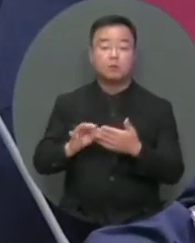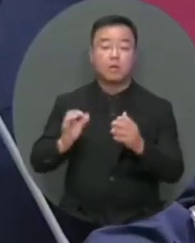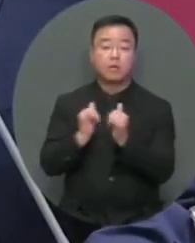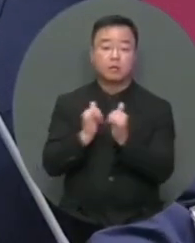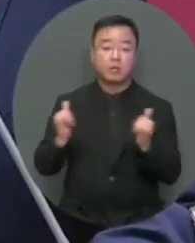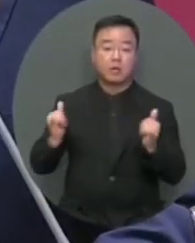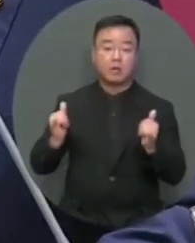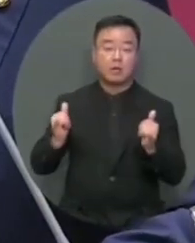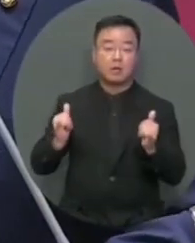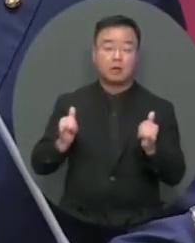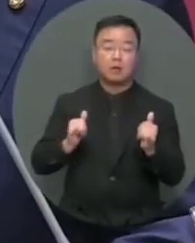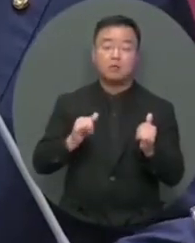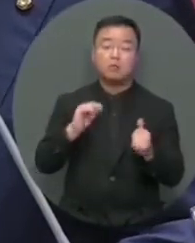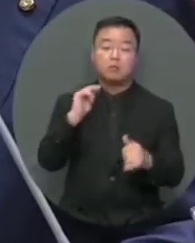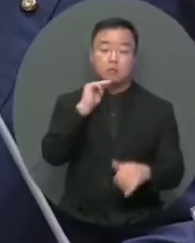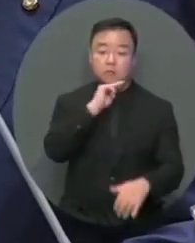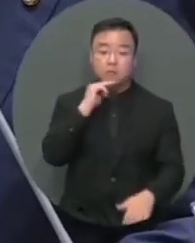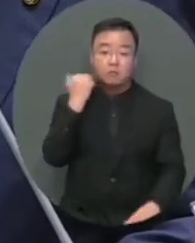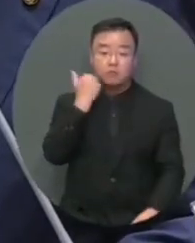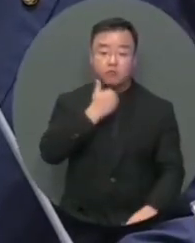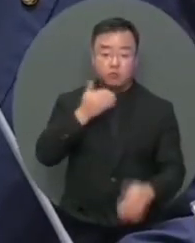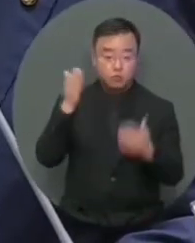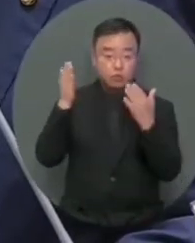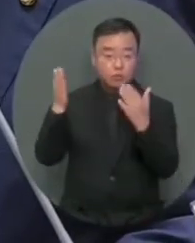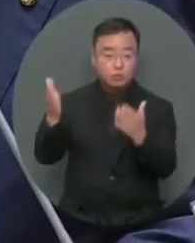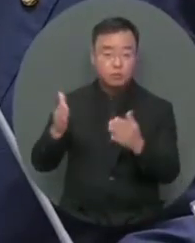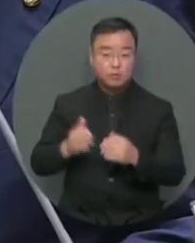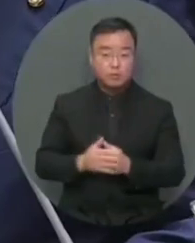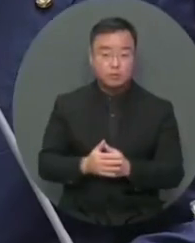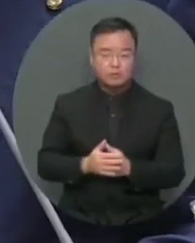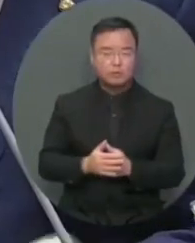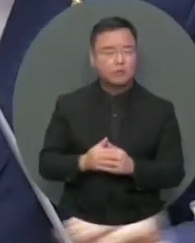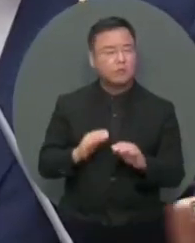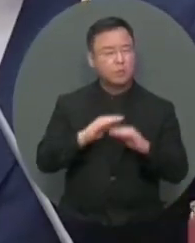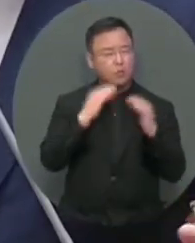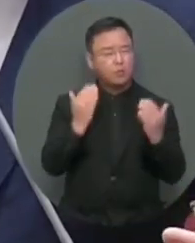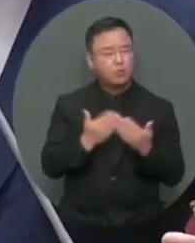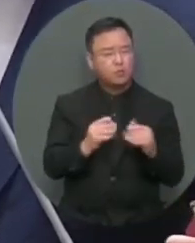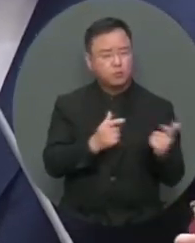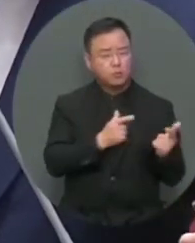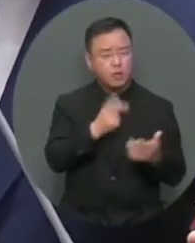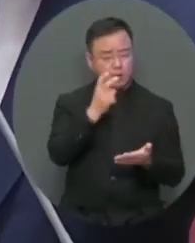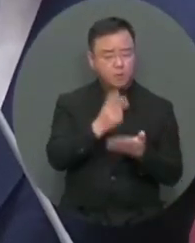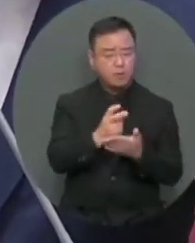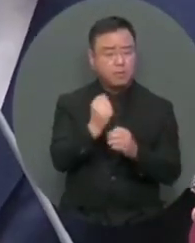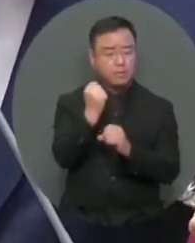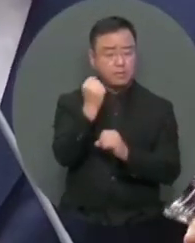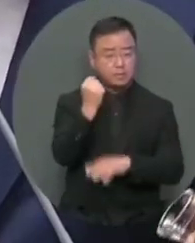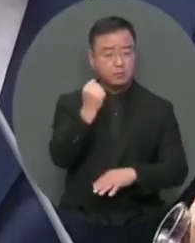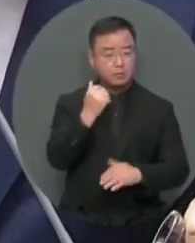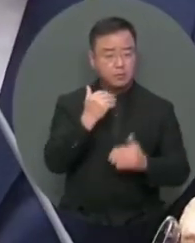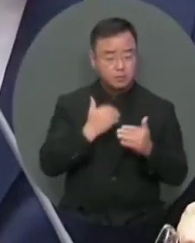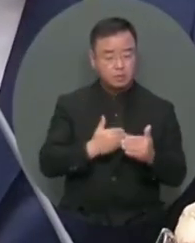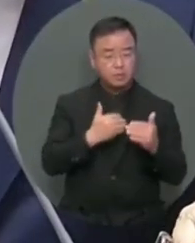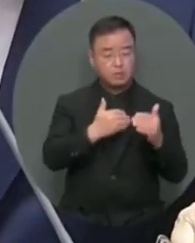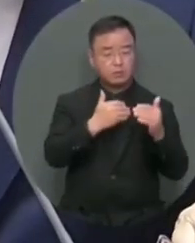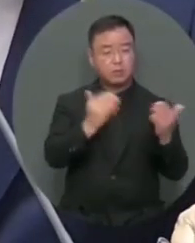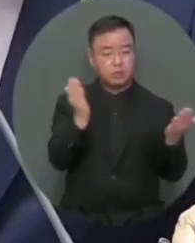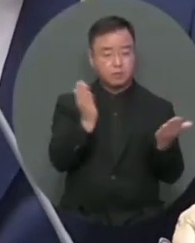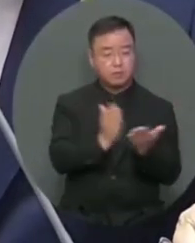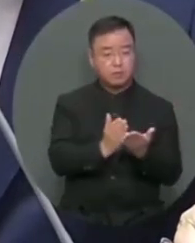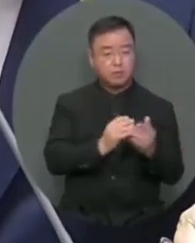누구를 의심하겠습니까? 글쎄, 모든 것이 법에 따라서 또 절차에 따라서